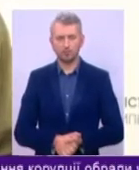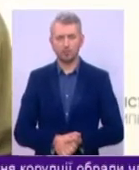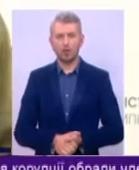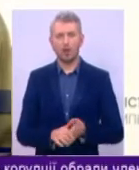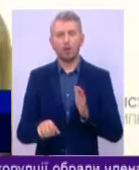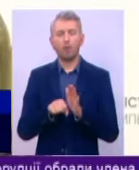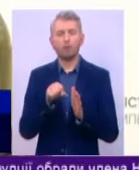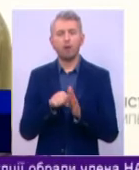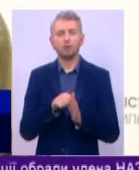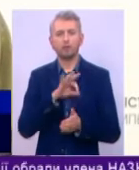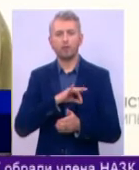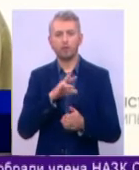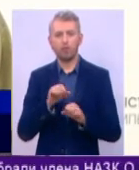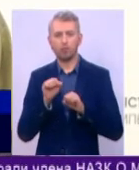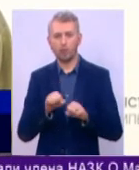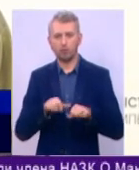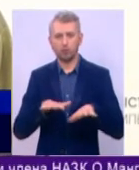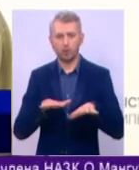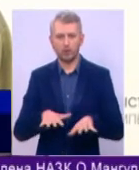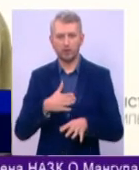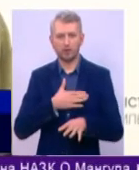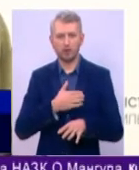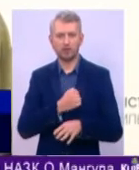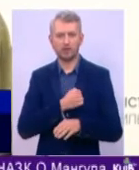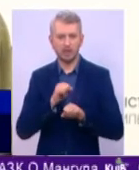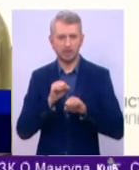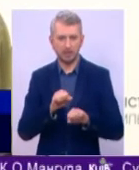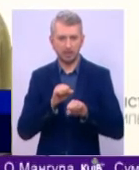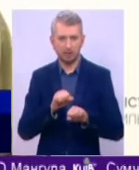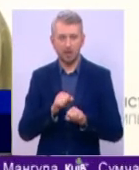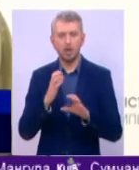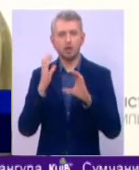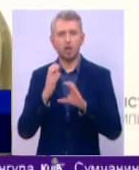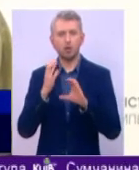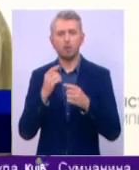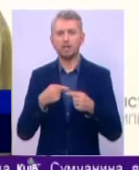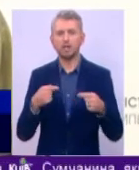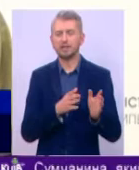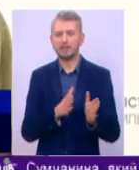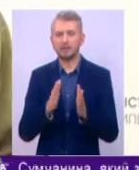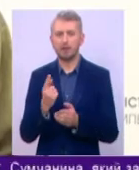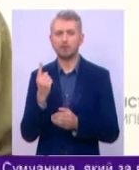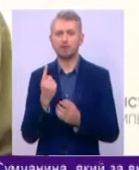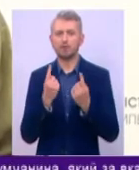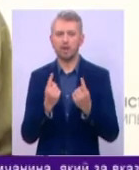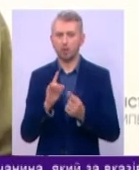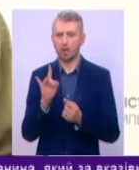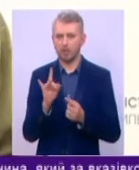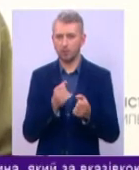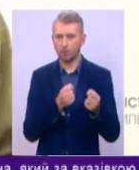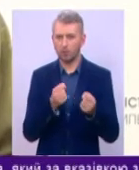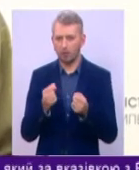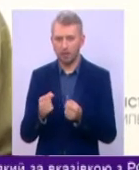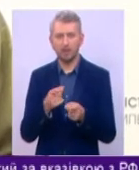Окупанти застосували по оборонних позиціях наших захисників гранатомети різних систем, великокаліберні кулемети та